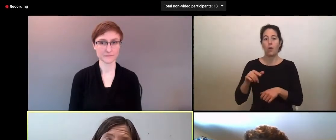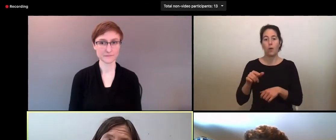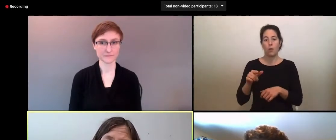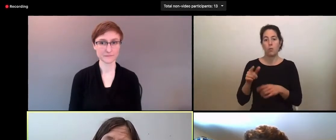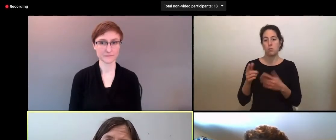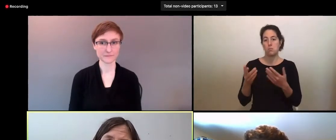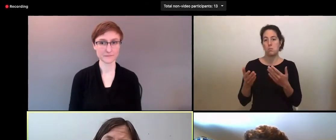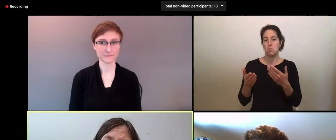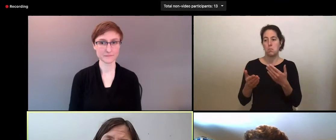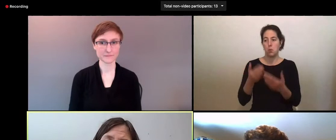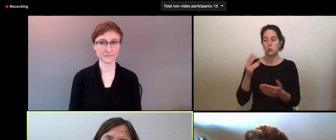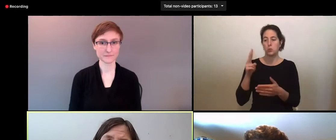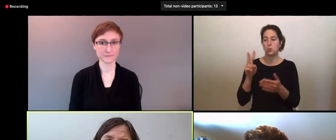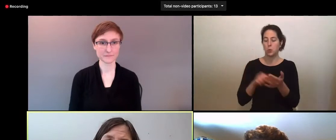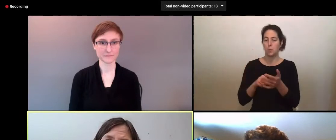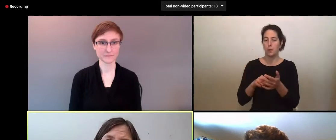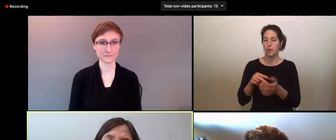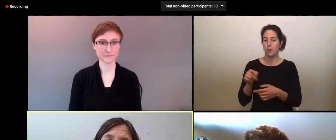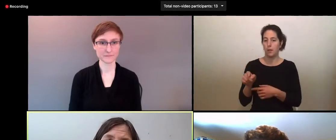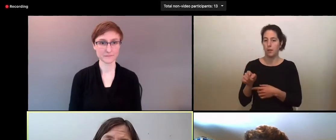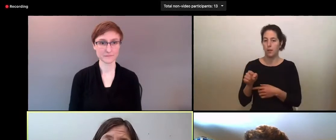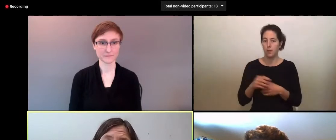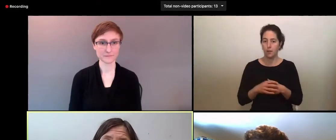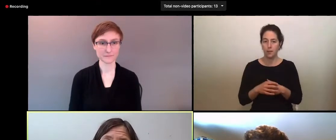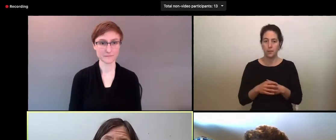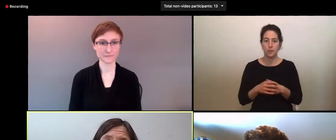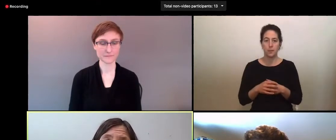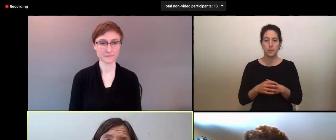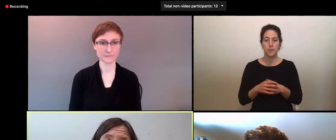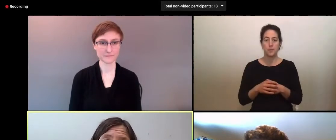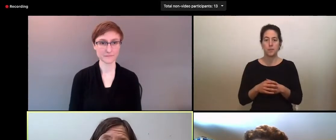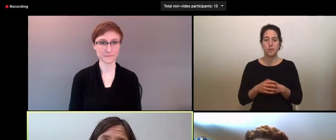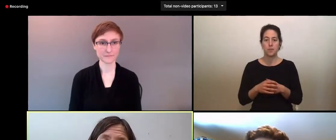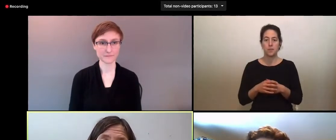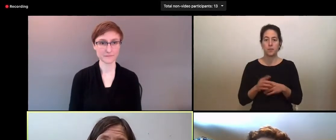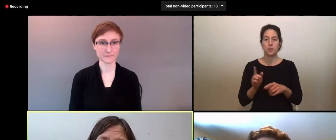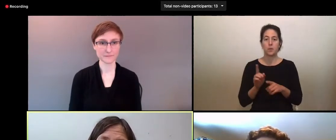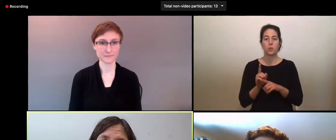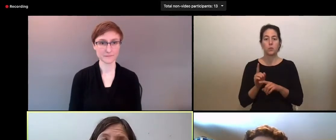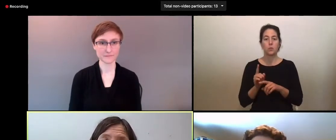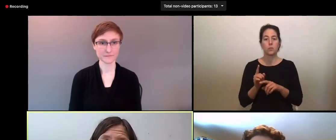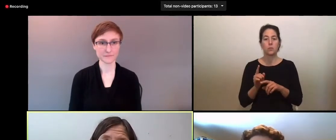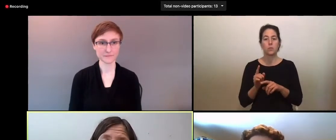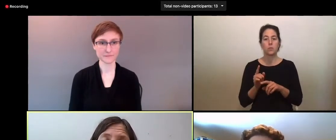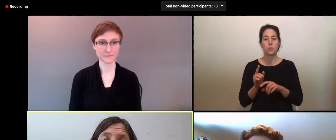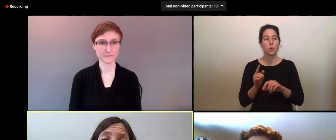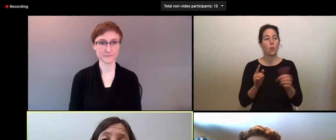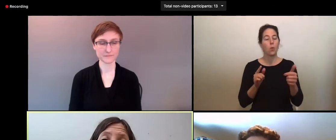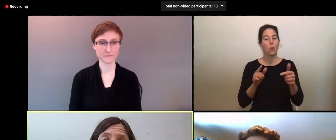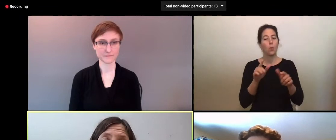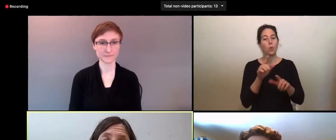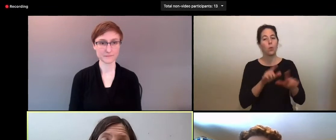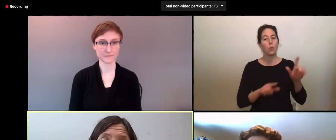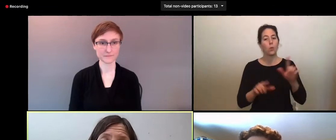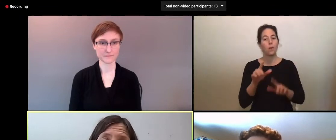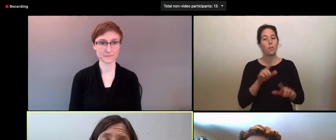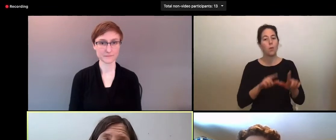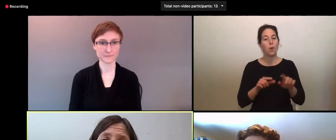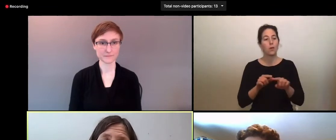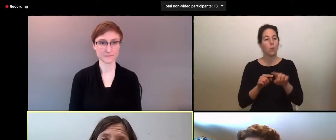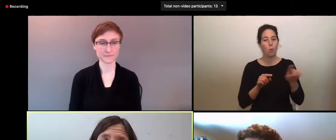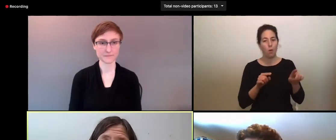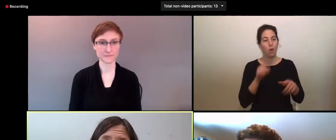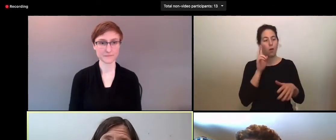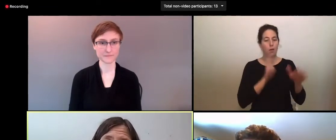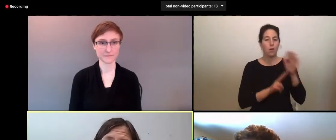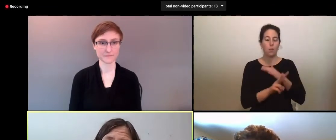presque 2000. Et aussi, les laboratoires ont d'autres machines et d'autres plans pour augmenter